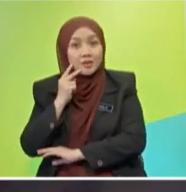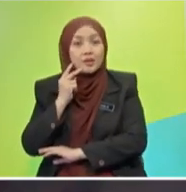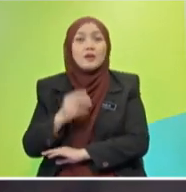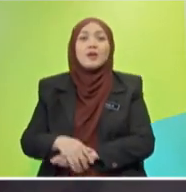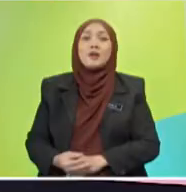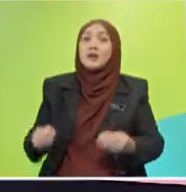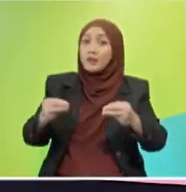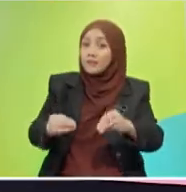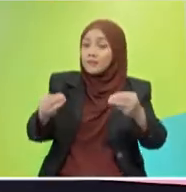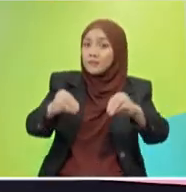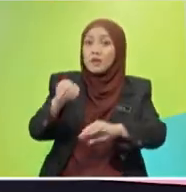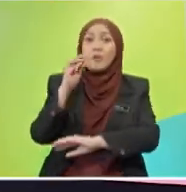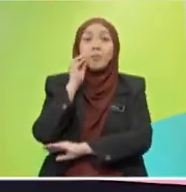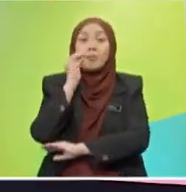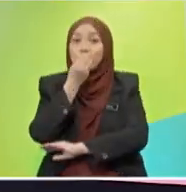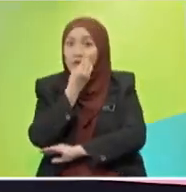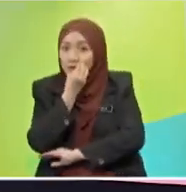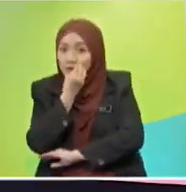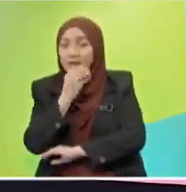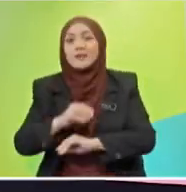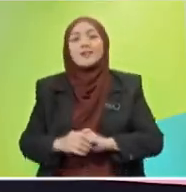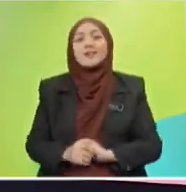bunga semua tanaman hias